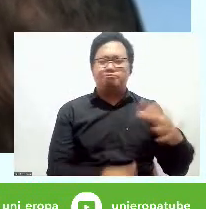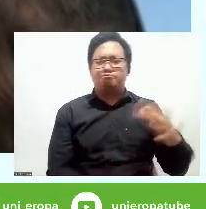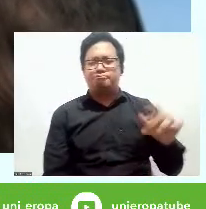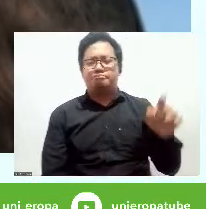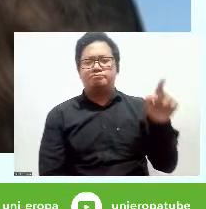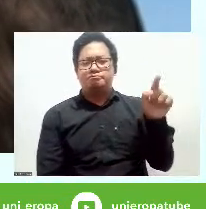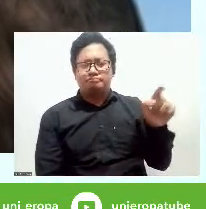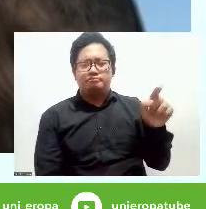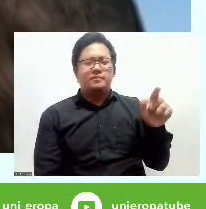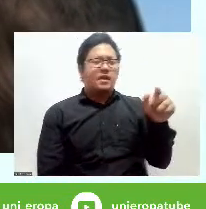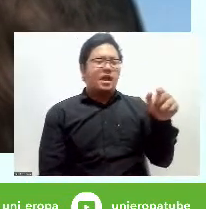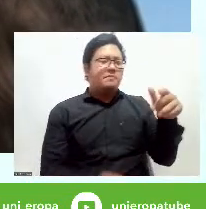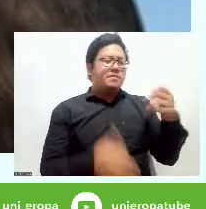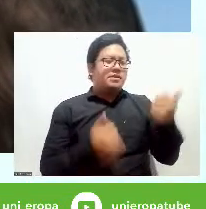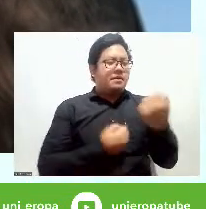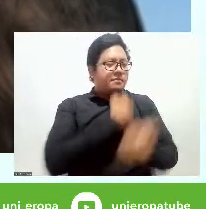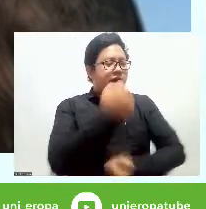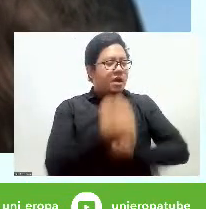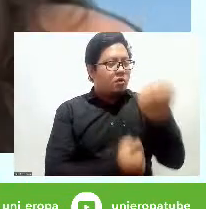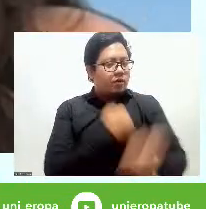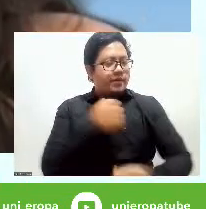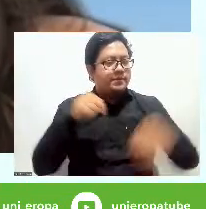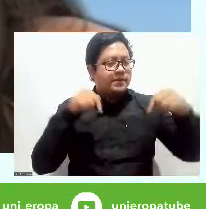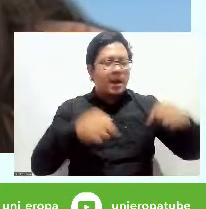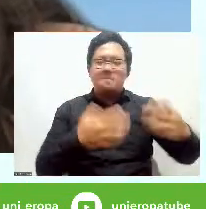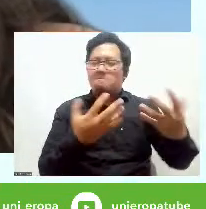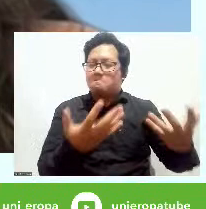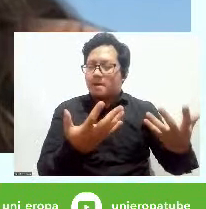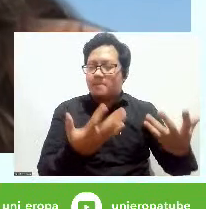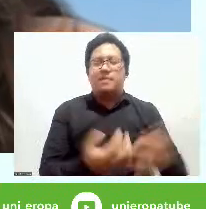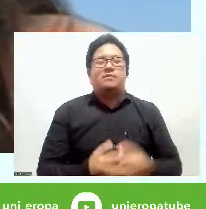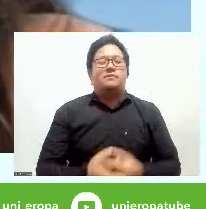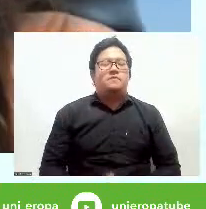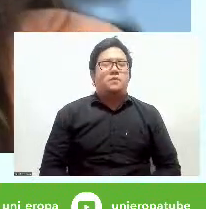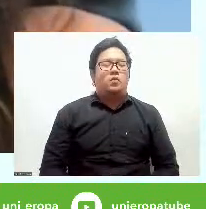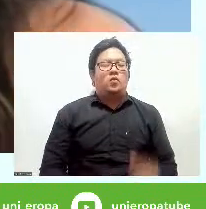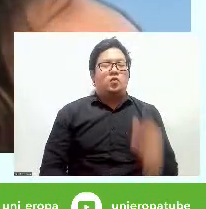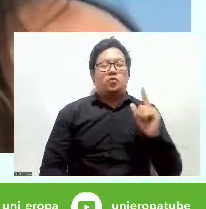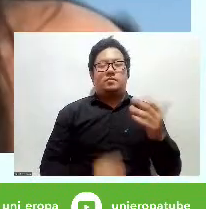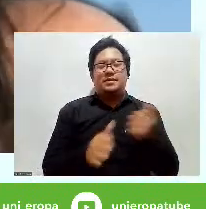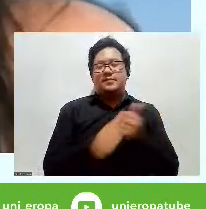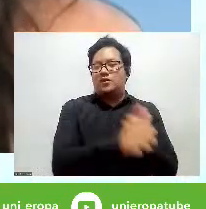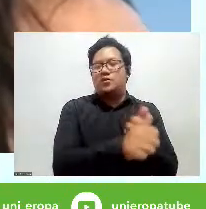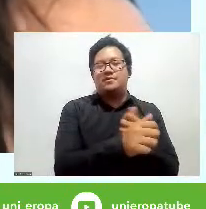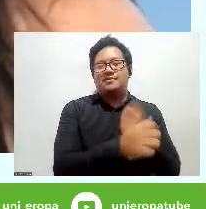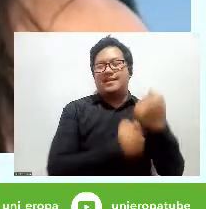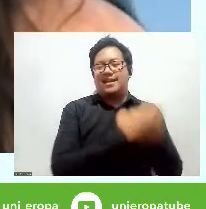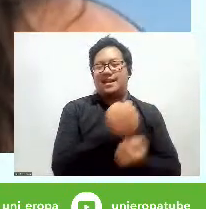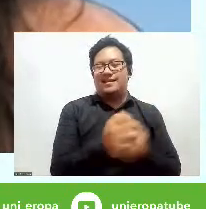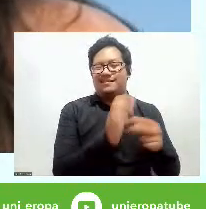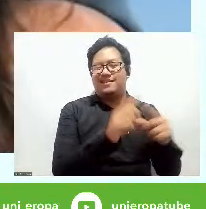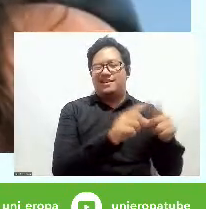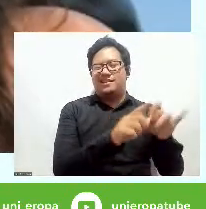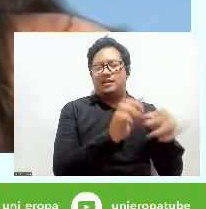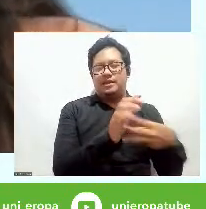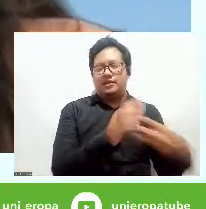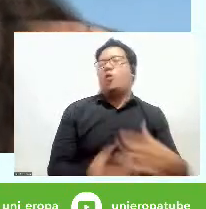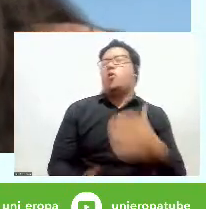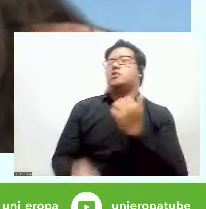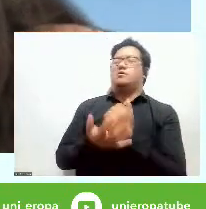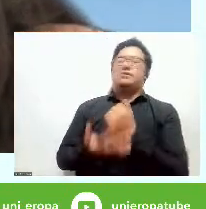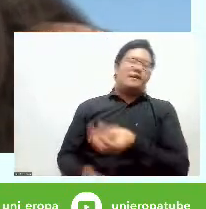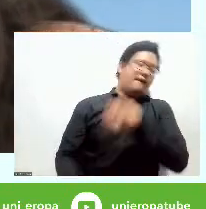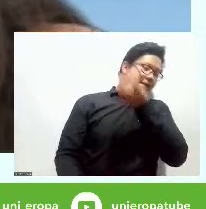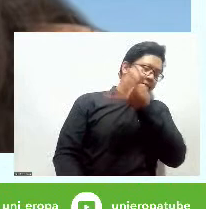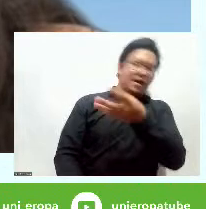sekarang untuk untuk bisa ikut Movement ya Nadine sebenarnya Gampang sih kalian berani bicara